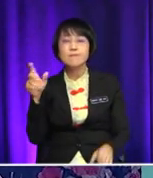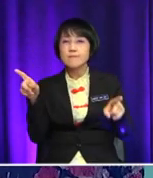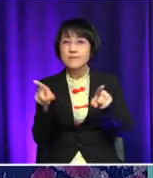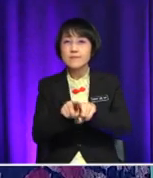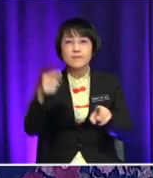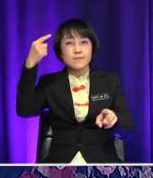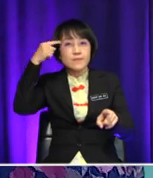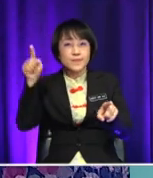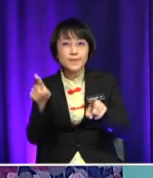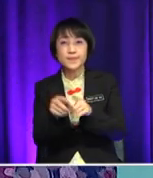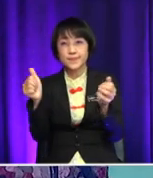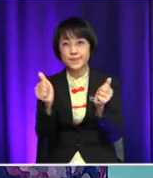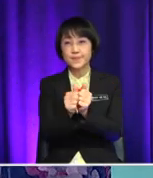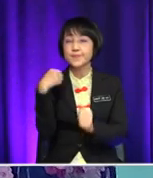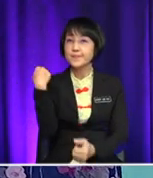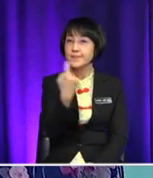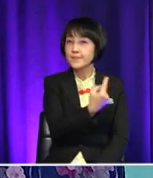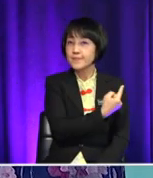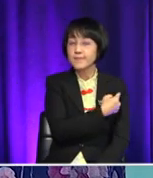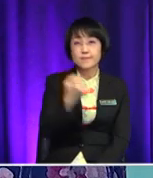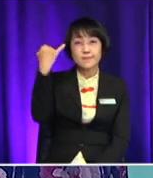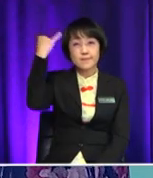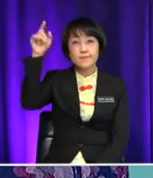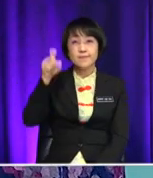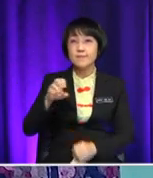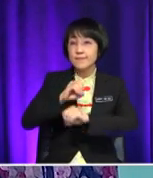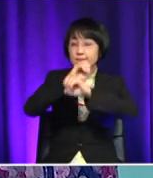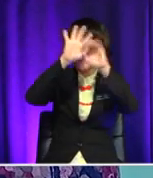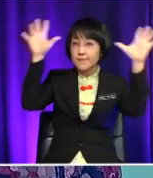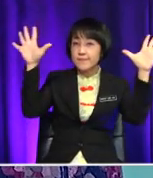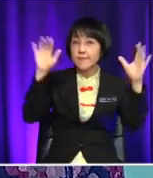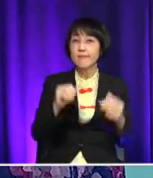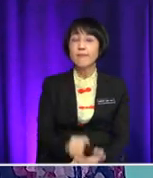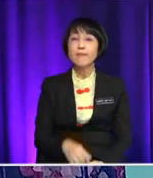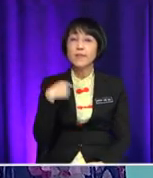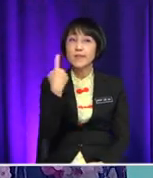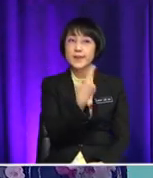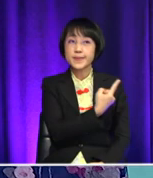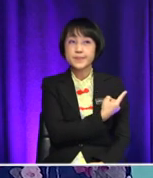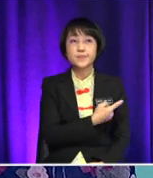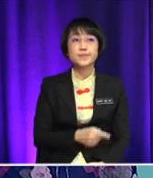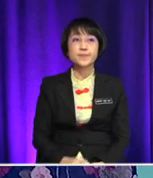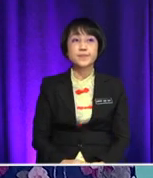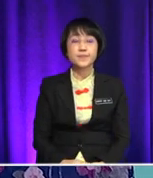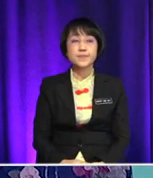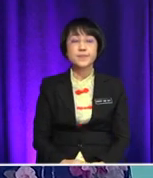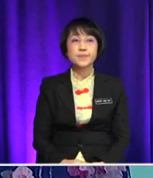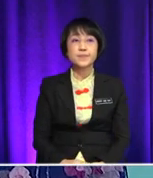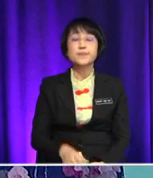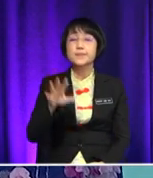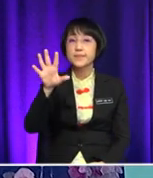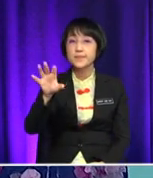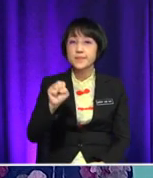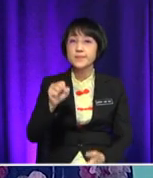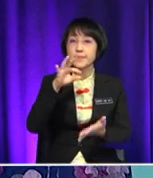kita sebenarnya kan Oke ID perlulah jelas itu pentingnya kemudian kita perlu ambil virus status sosial pendengar sama